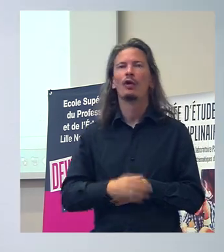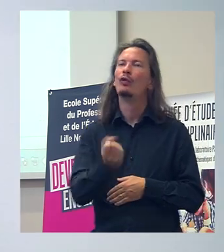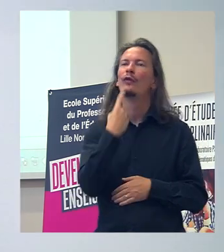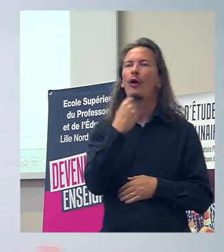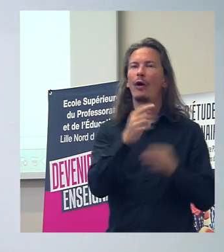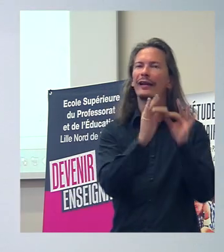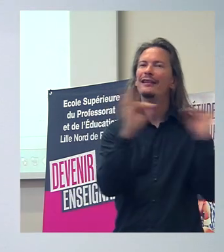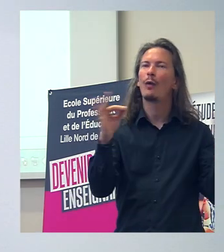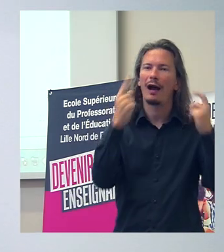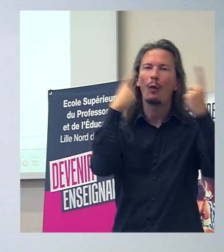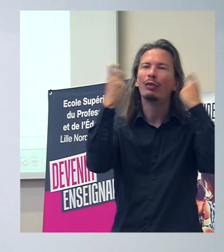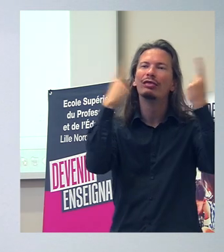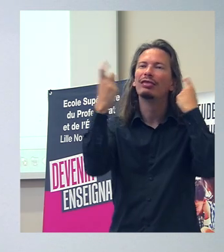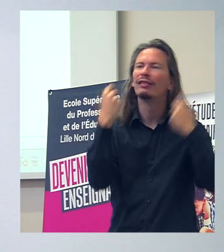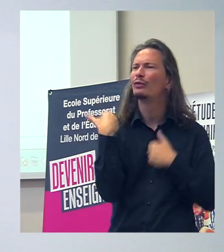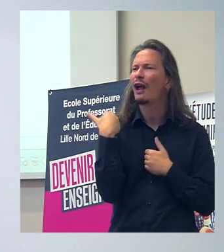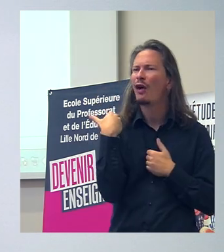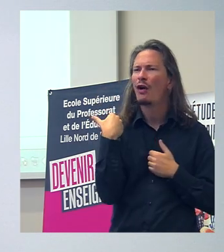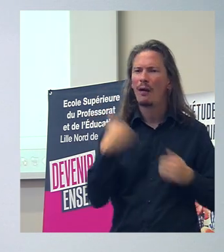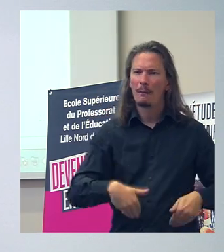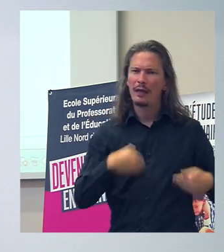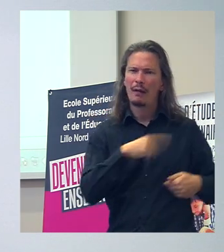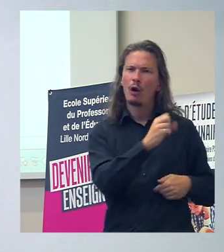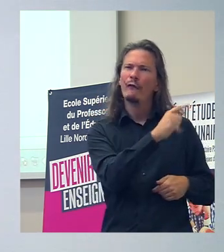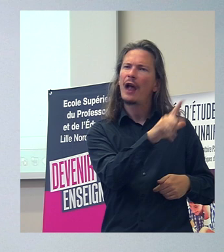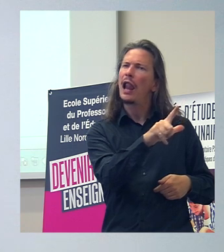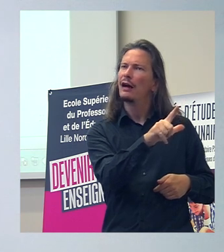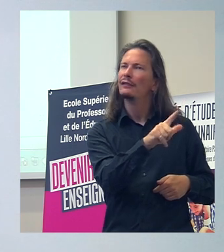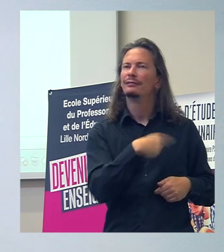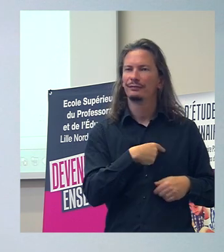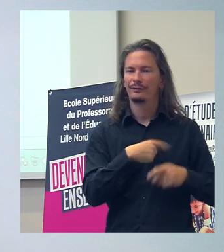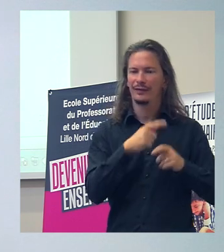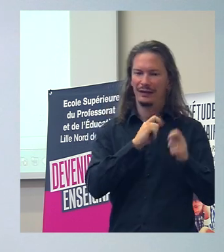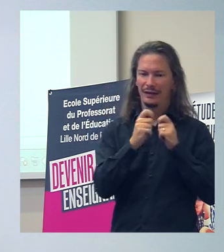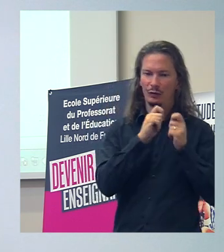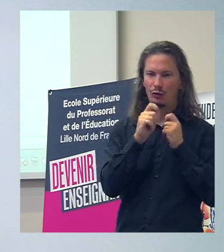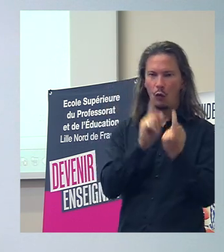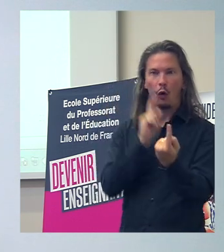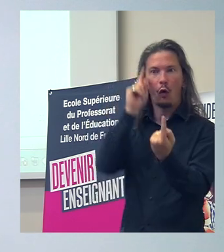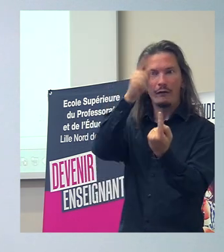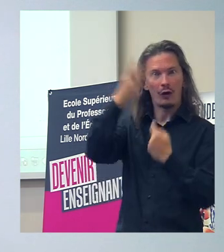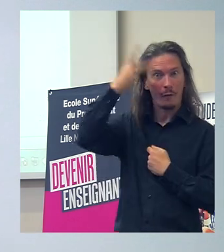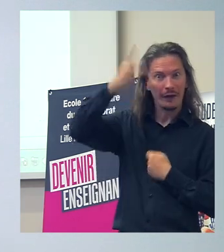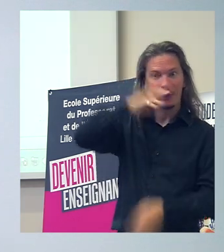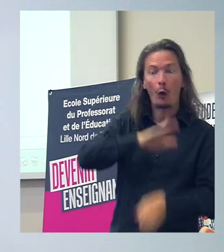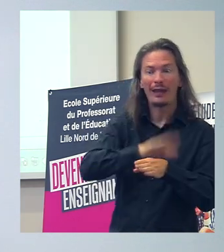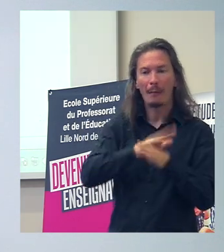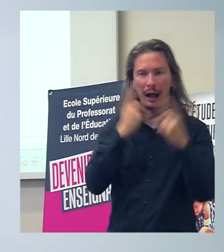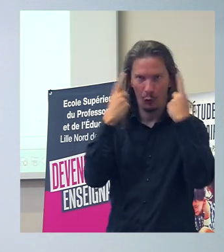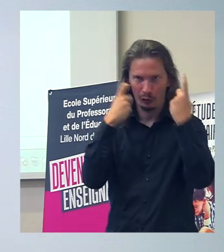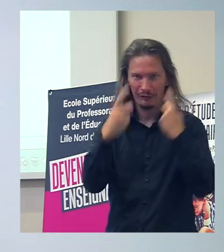contes, le livre dont parlait Laurence Lefel tout à l'heure, c'est « Discussion à visée philosophique à partir de